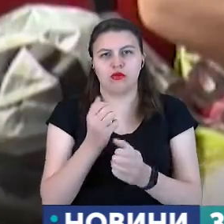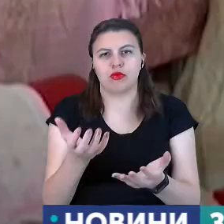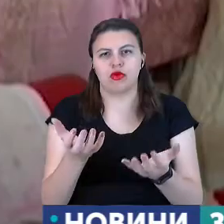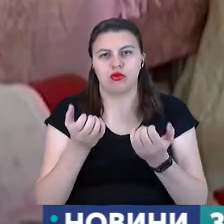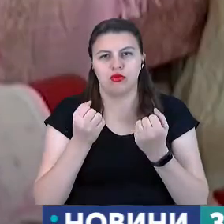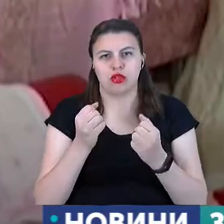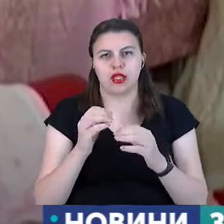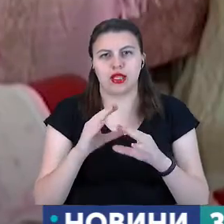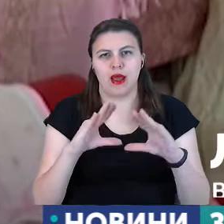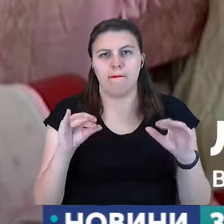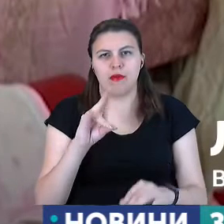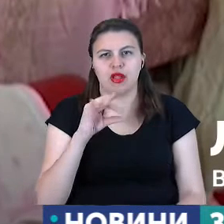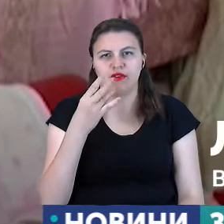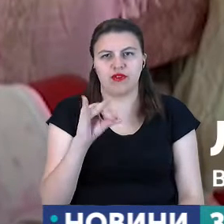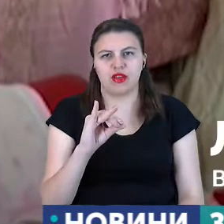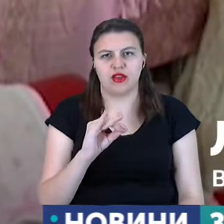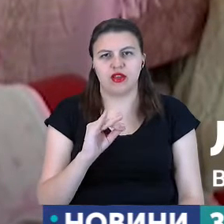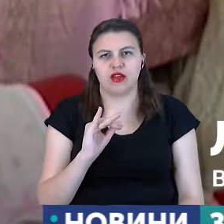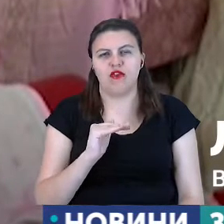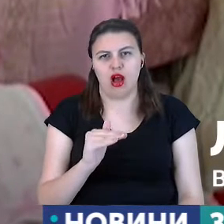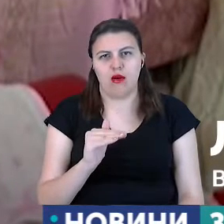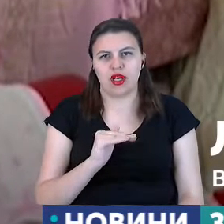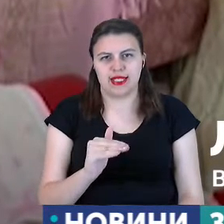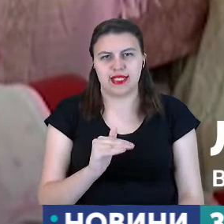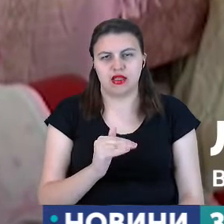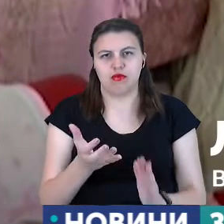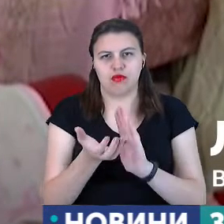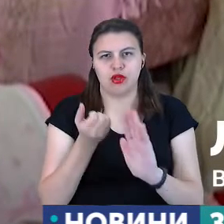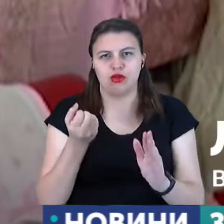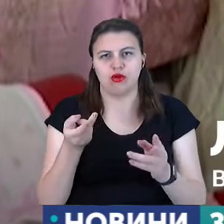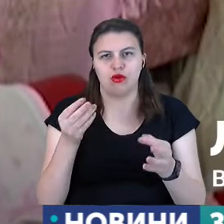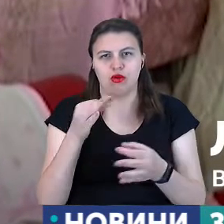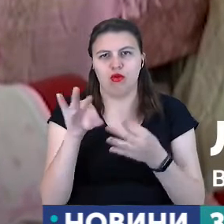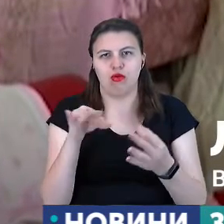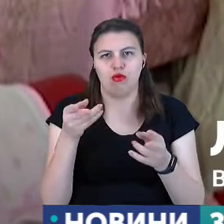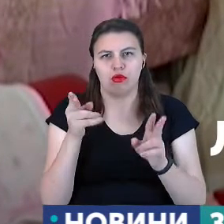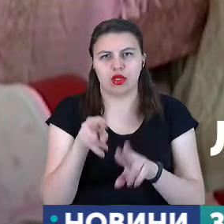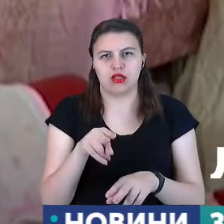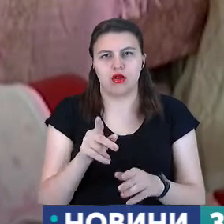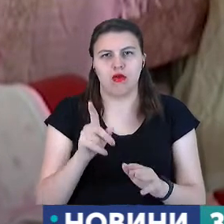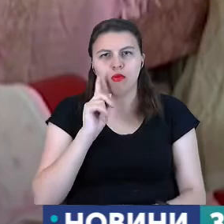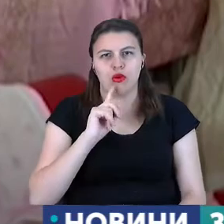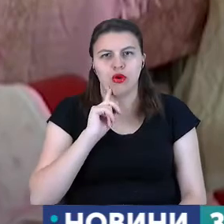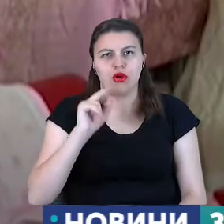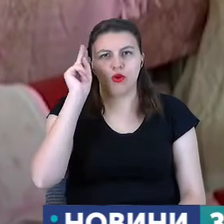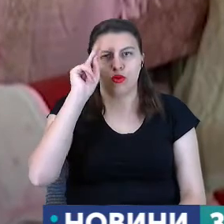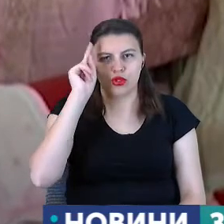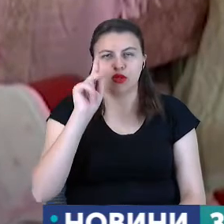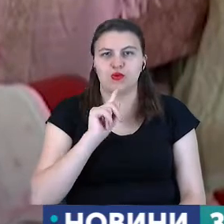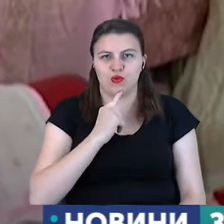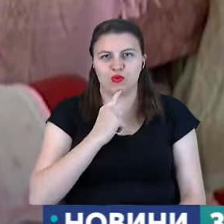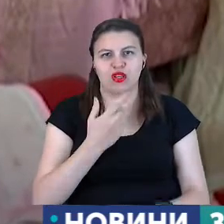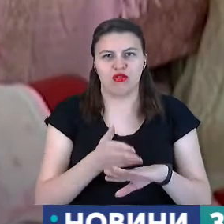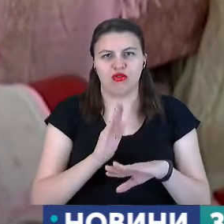фабриці. Зразу, звісно, поки ми наловчилися, було трудно. А потім вже запросто, що за день,